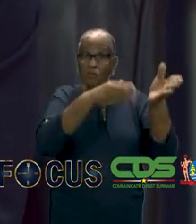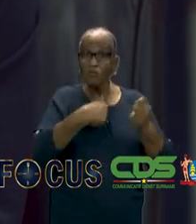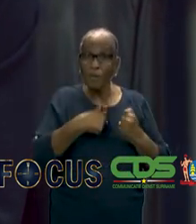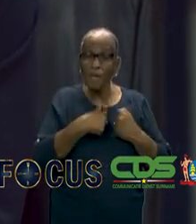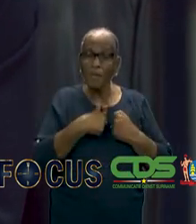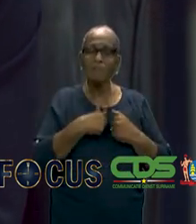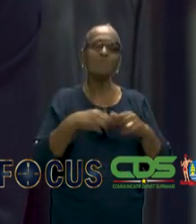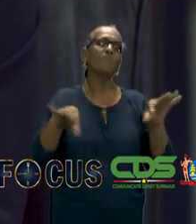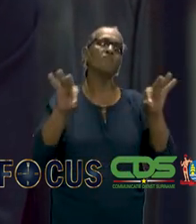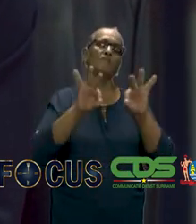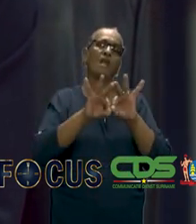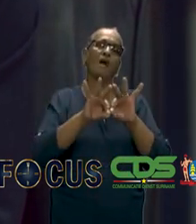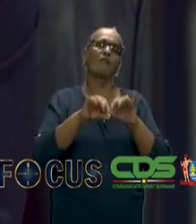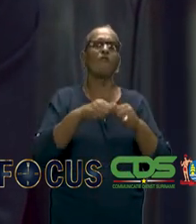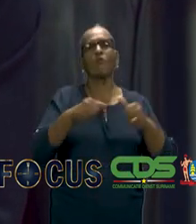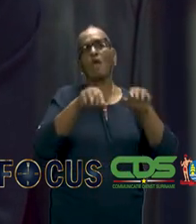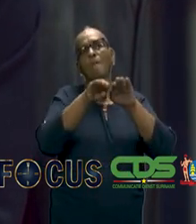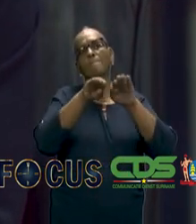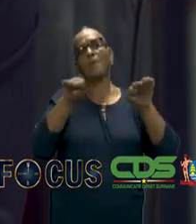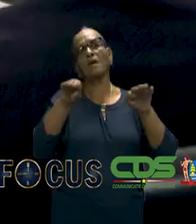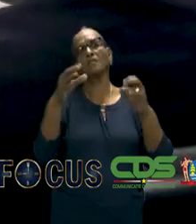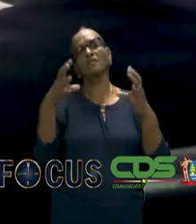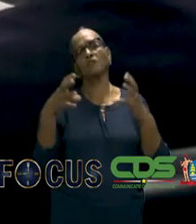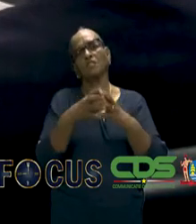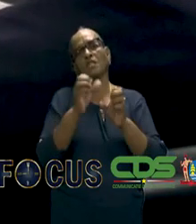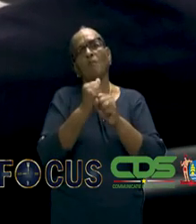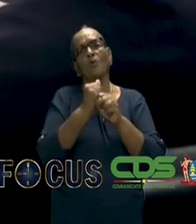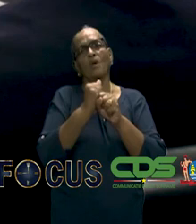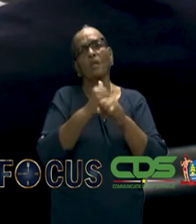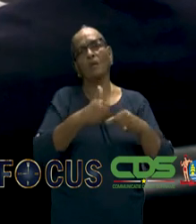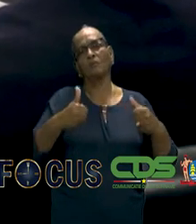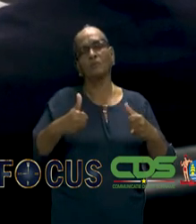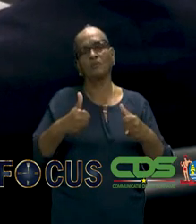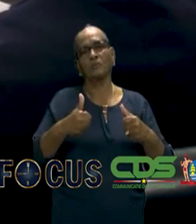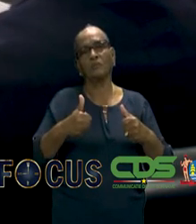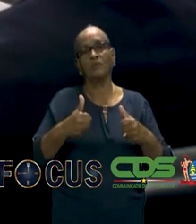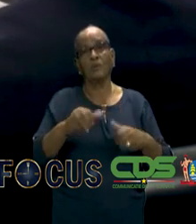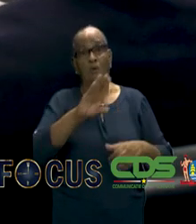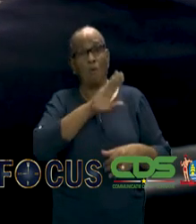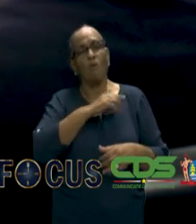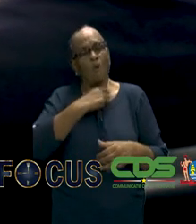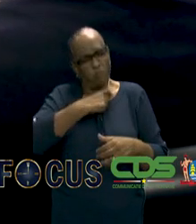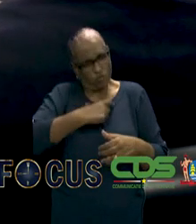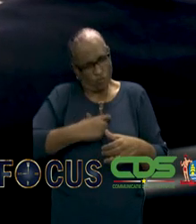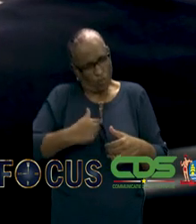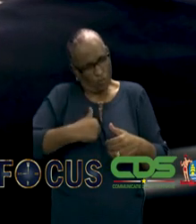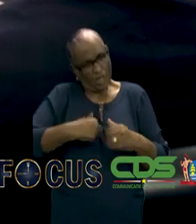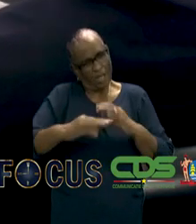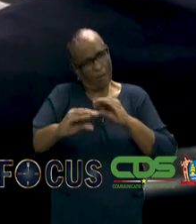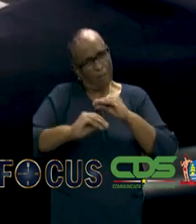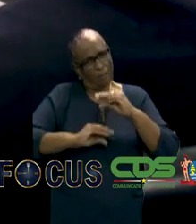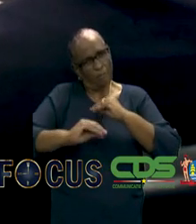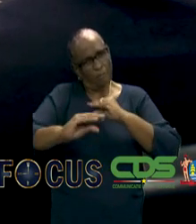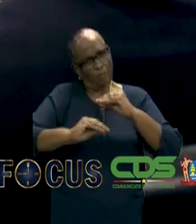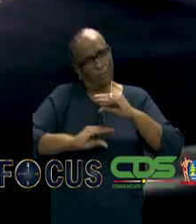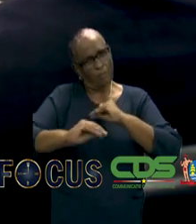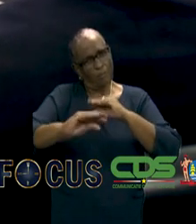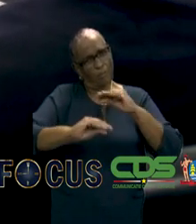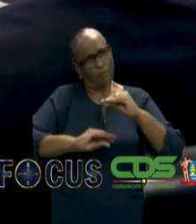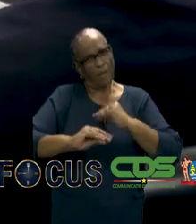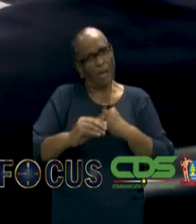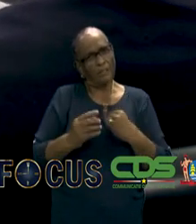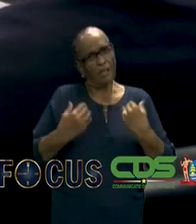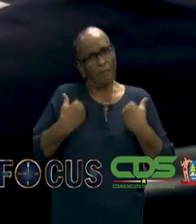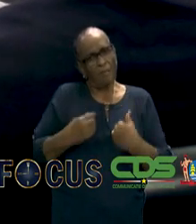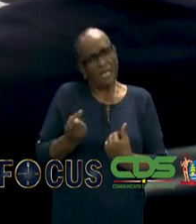geweest. Er is een goede basis gelegd voor samenwerking. Er zijn ook persoonlijke gesprekken geweest met diverse